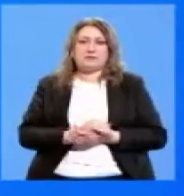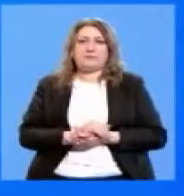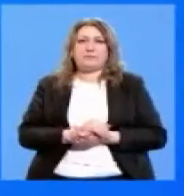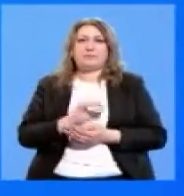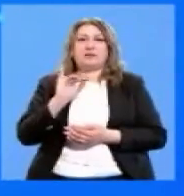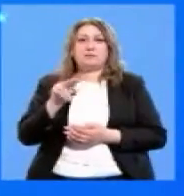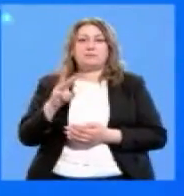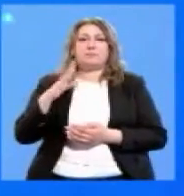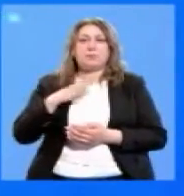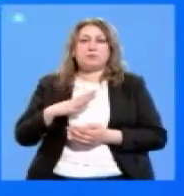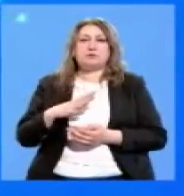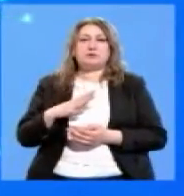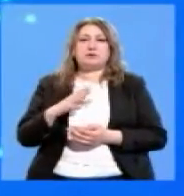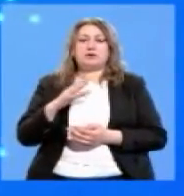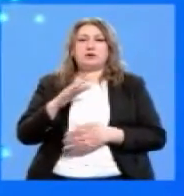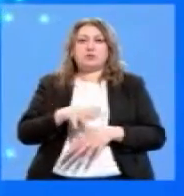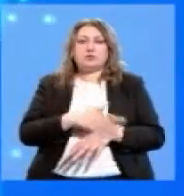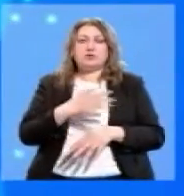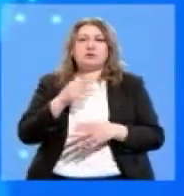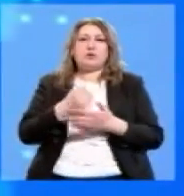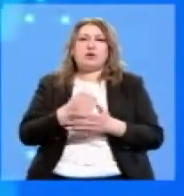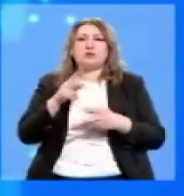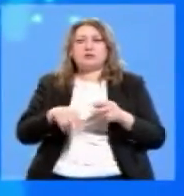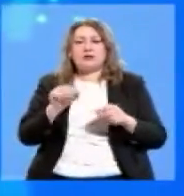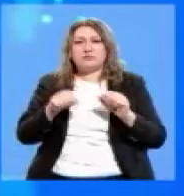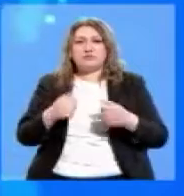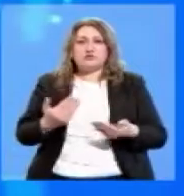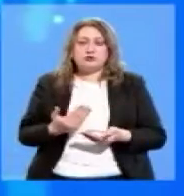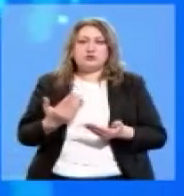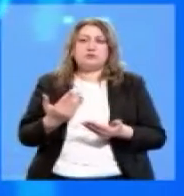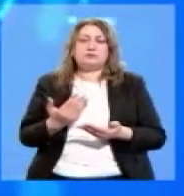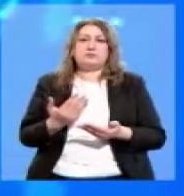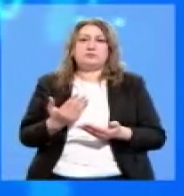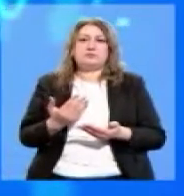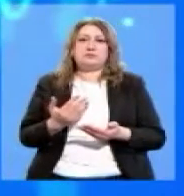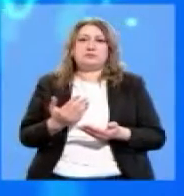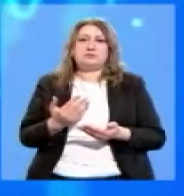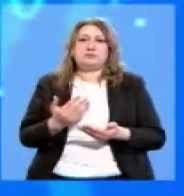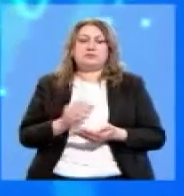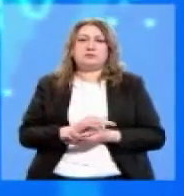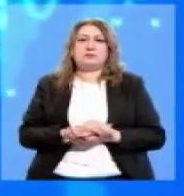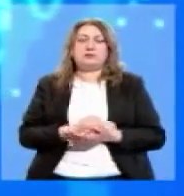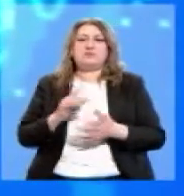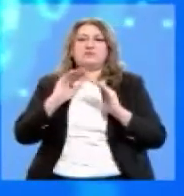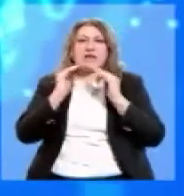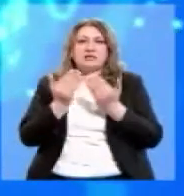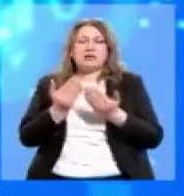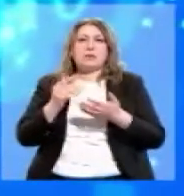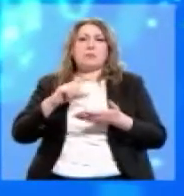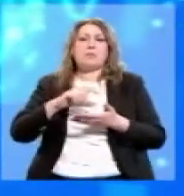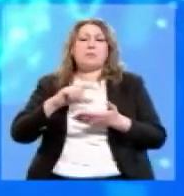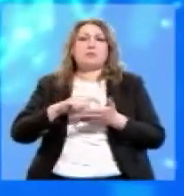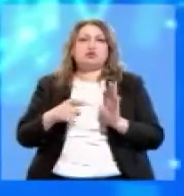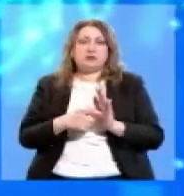өмірінің соңына дейін тар қапастарда тұруға мәжбүр. Ұйықтау мен ояну емделу орындарында таңдай алмайды. Қазір сондай